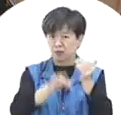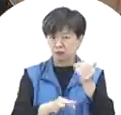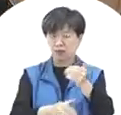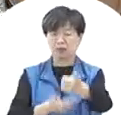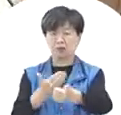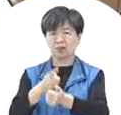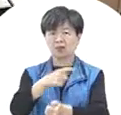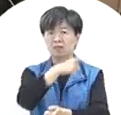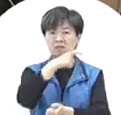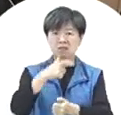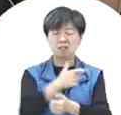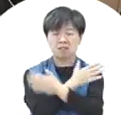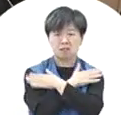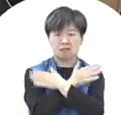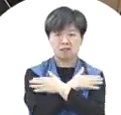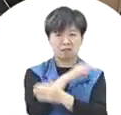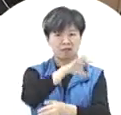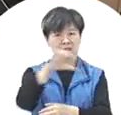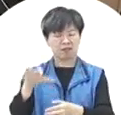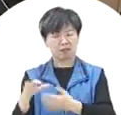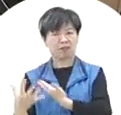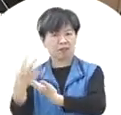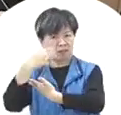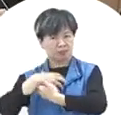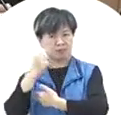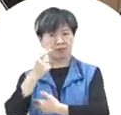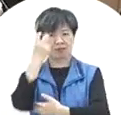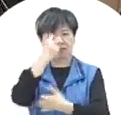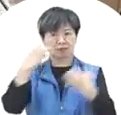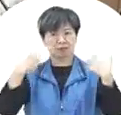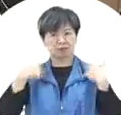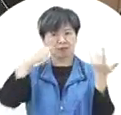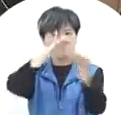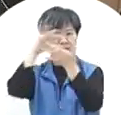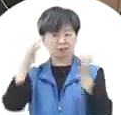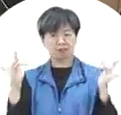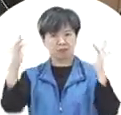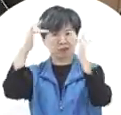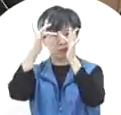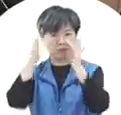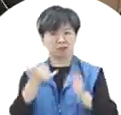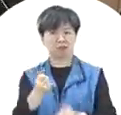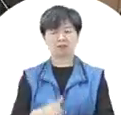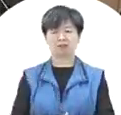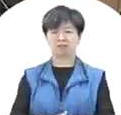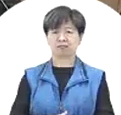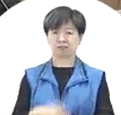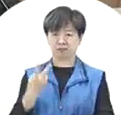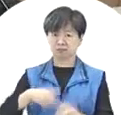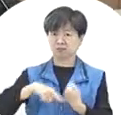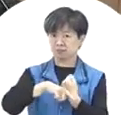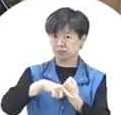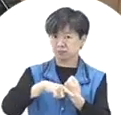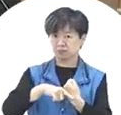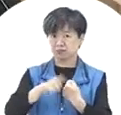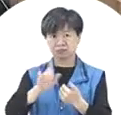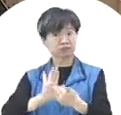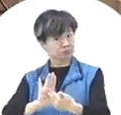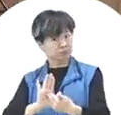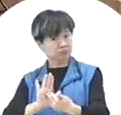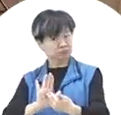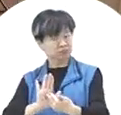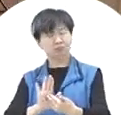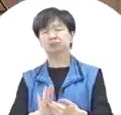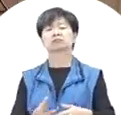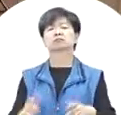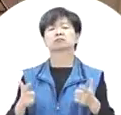这些私托来加入我们的监管云，好或不好？ 这个我们再研究看看，对。 这样 子，所以你拒绝嘛？ 要跟业者